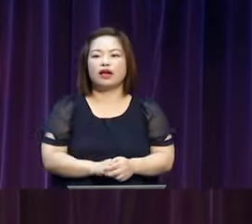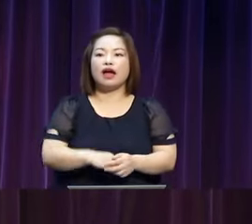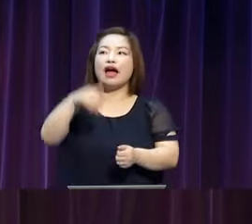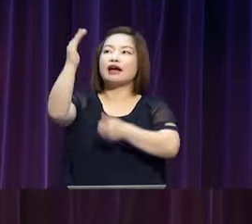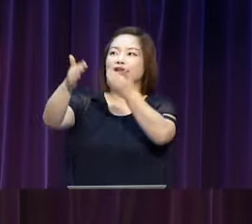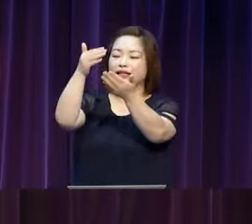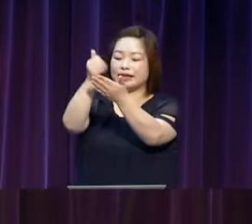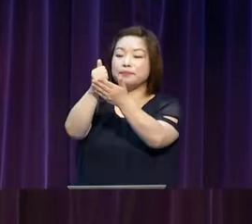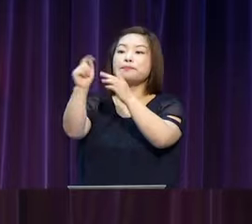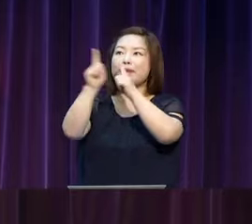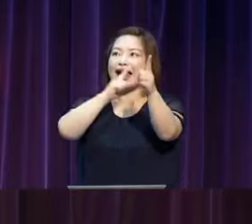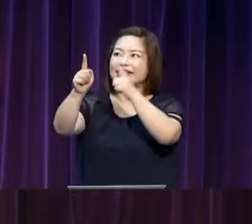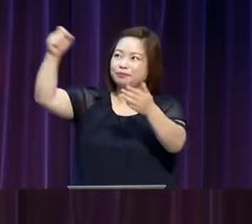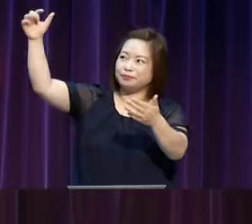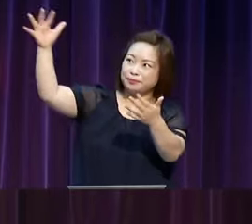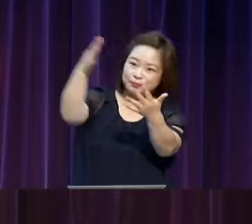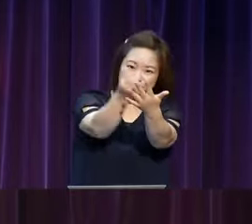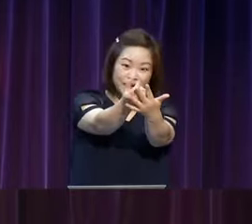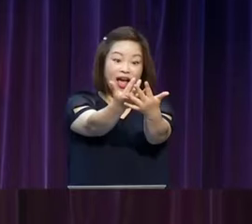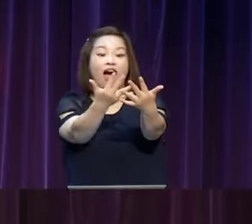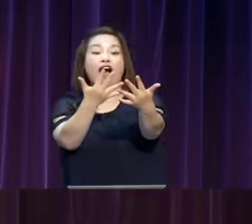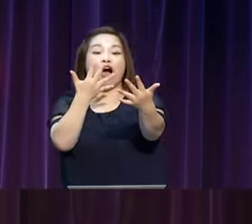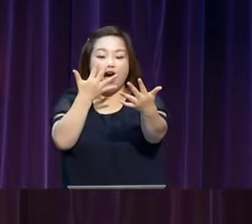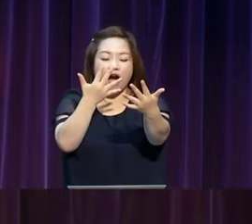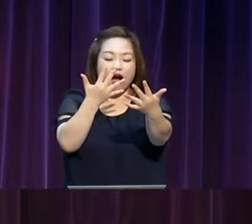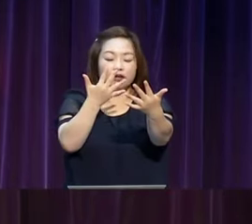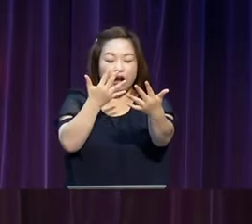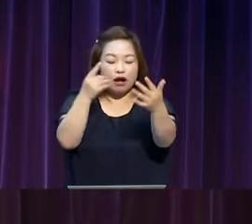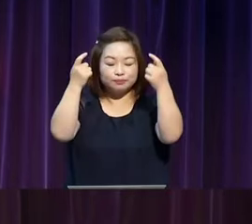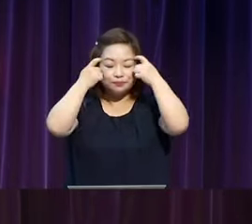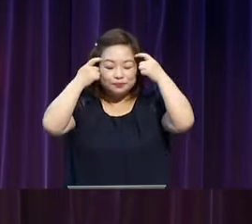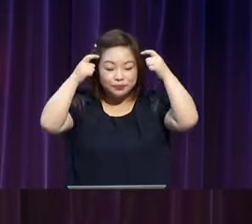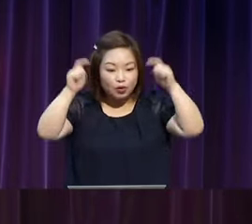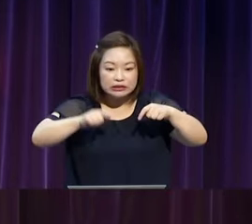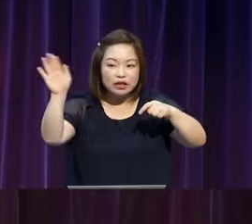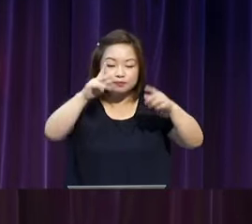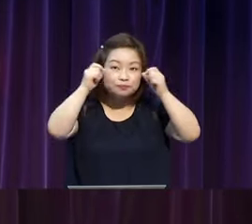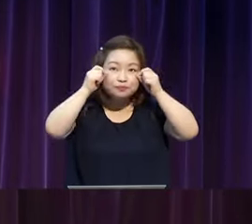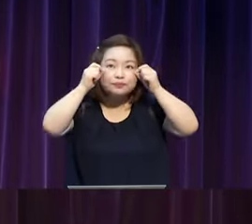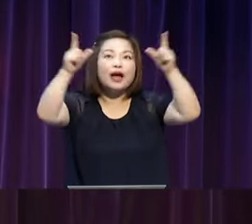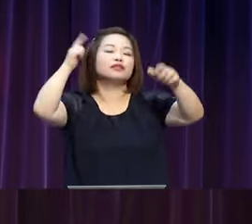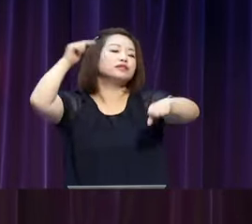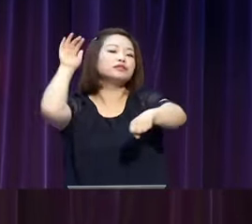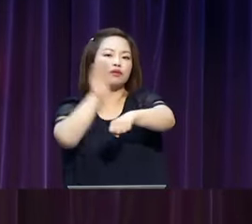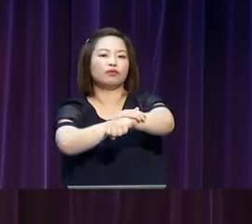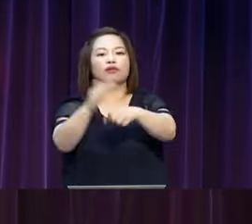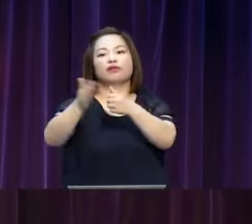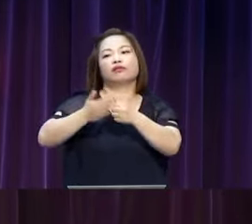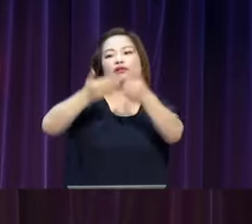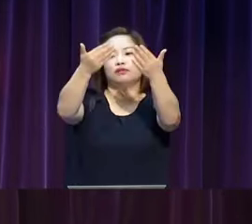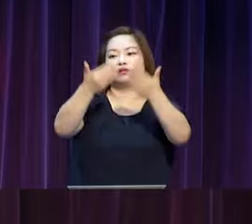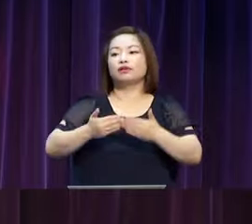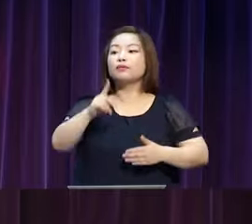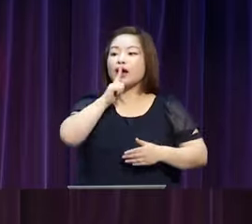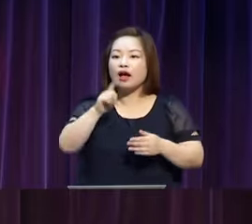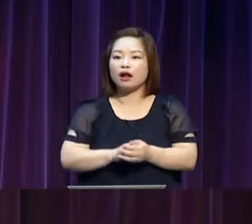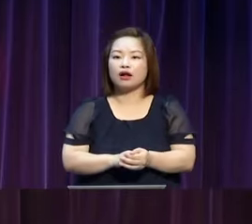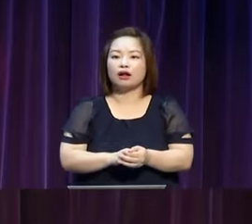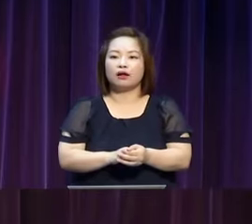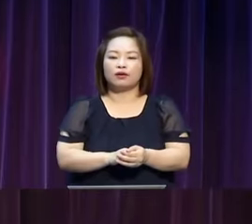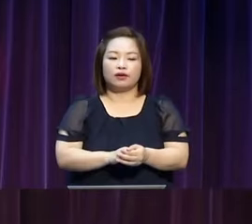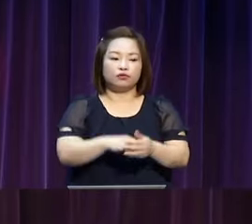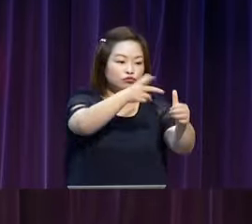자에게 비추어 깨닫게 하나이다. 어리석은 사람을 지혜롭게 하고 구원받지 못한 사람을 구원받게 하는 게